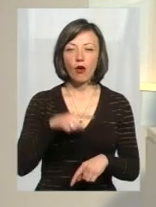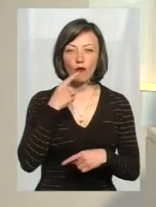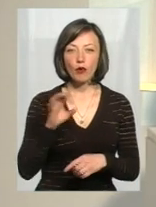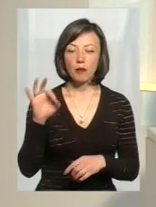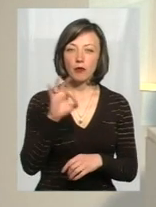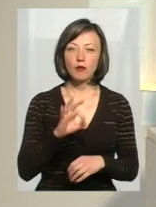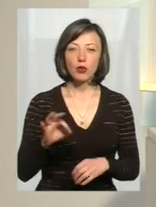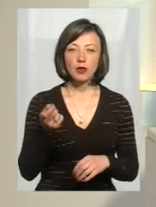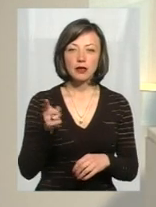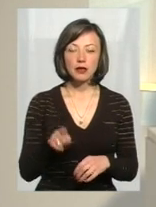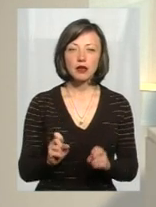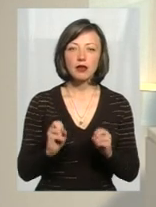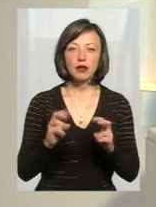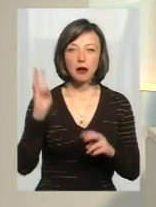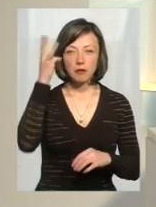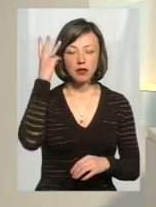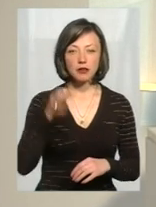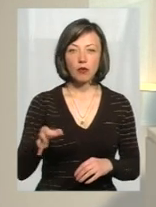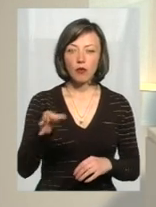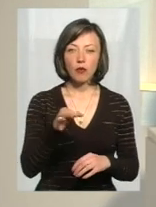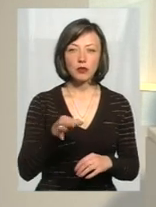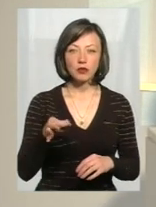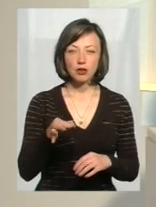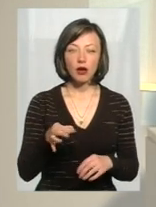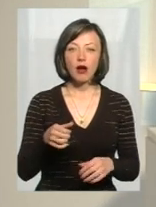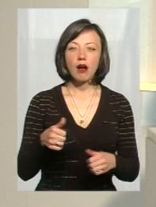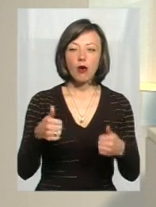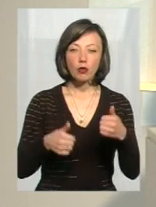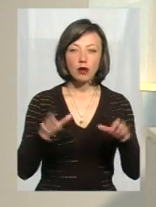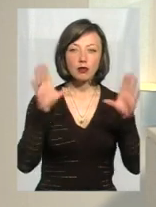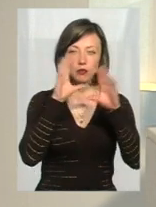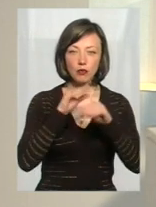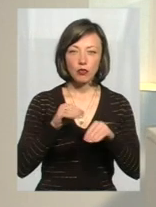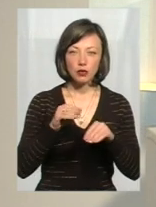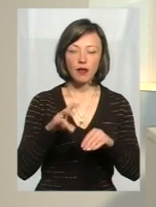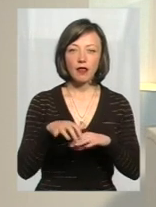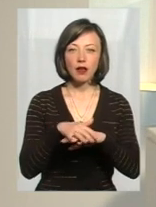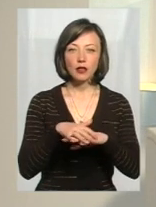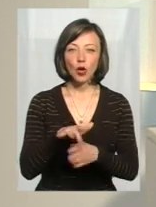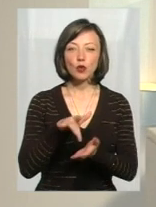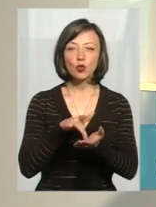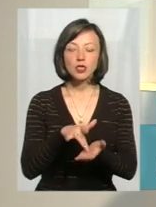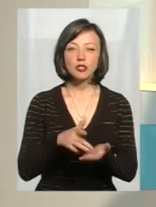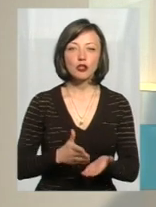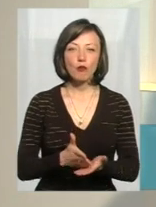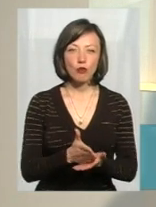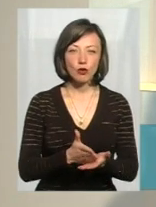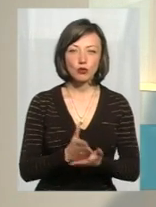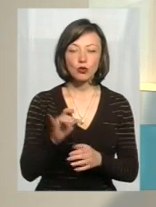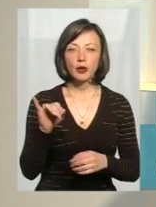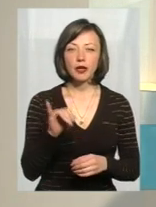Говоримо сьогодні про те, наскільки Хмельницька область конкурентно спроможна на ринку туристичних послуг.